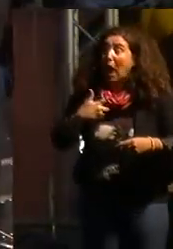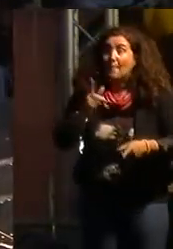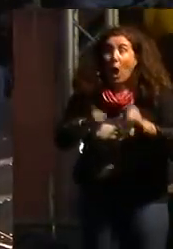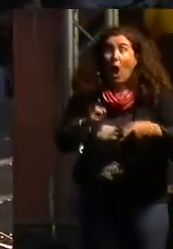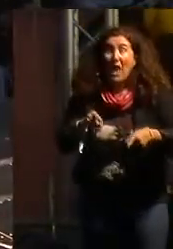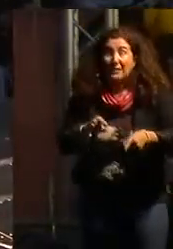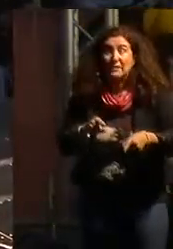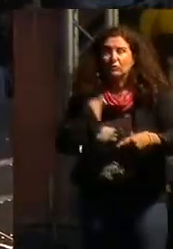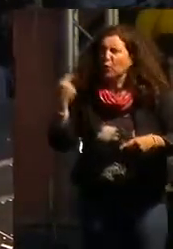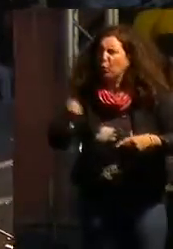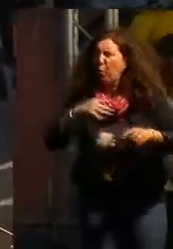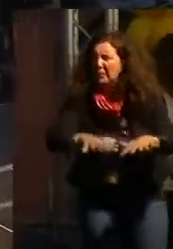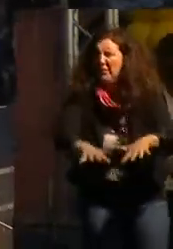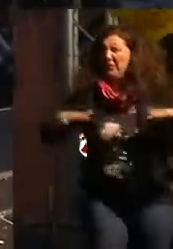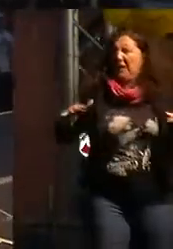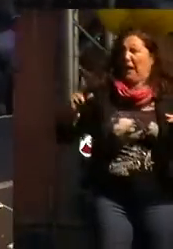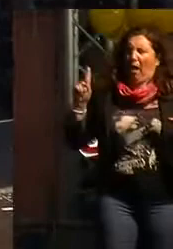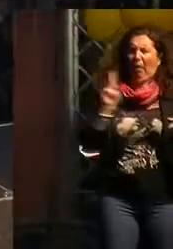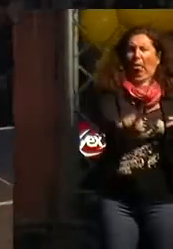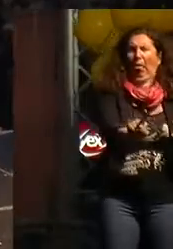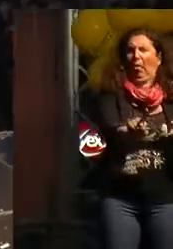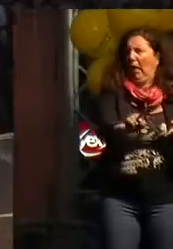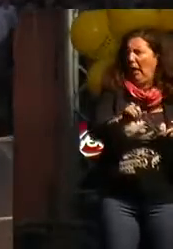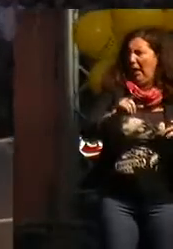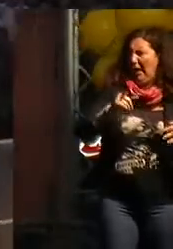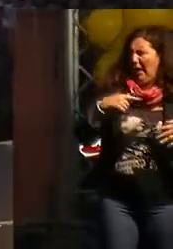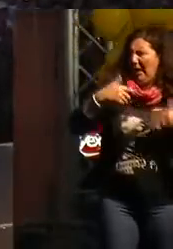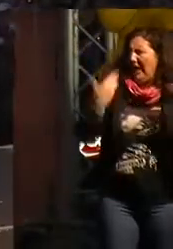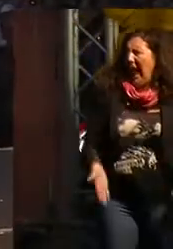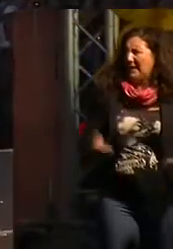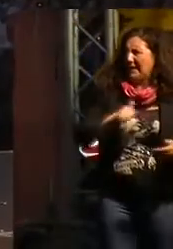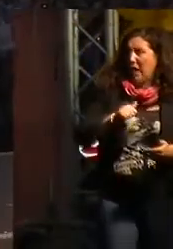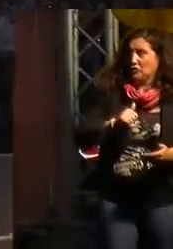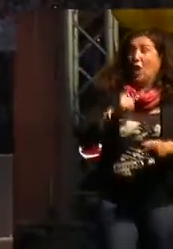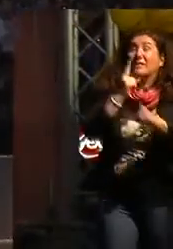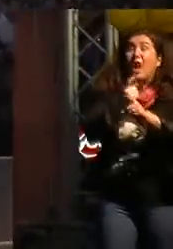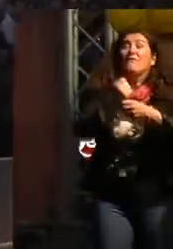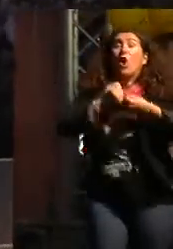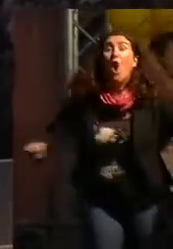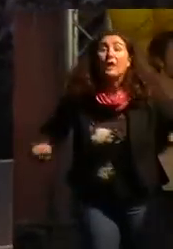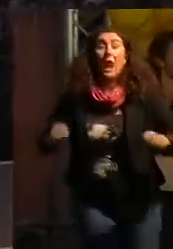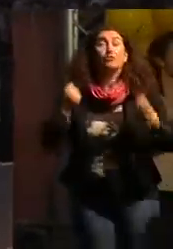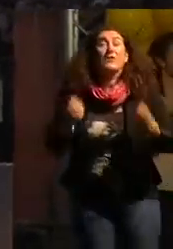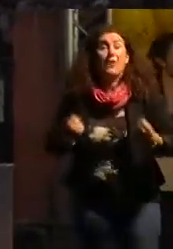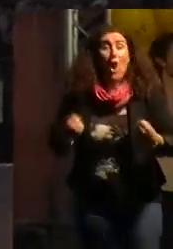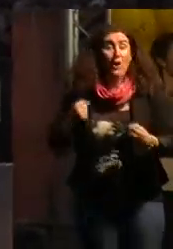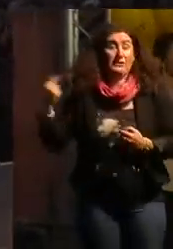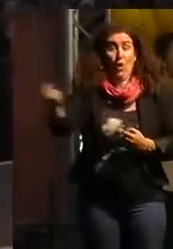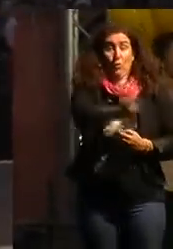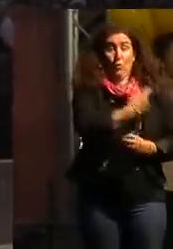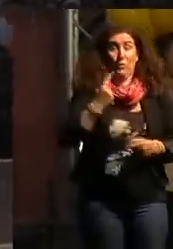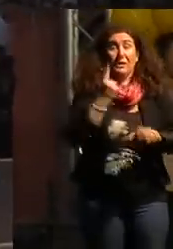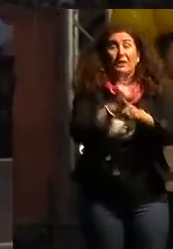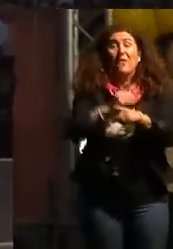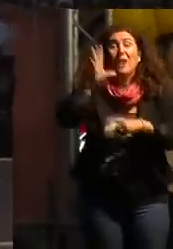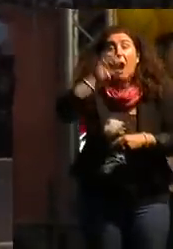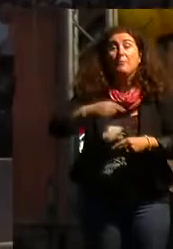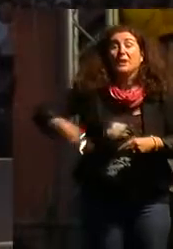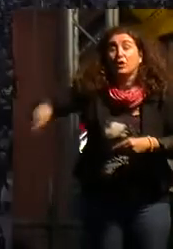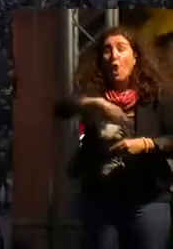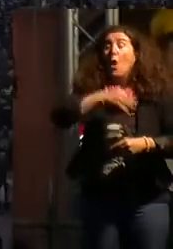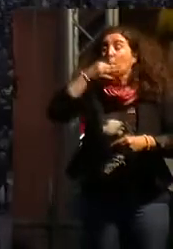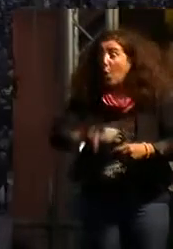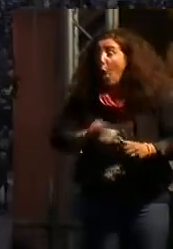dobbiamo farlo tutti insieme, con coraggio e con forza. Dobbiamo renderci conto Se abbiamo davvero la forza per cambiare il